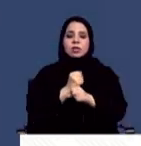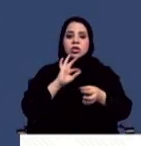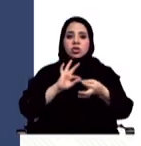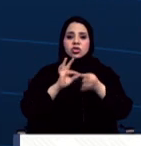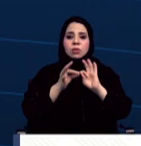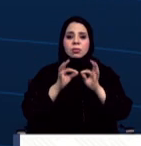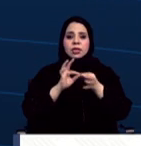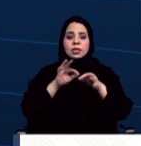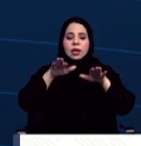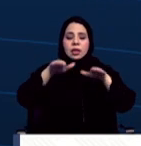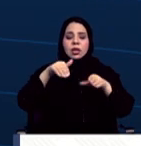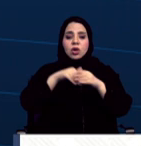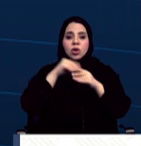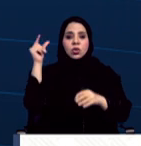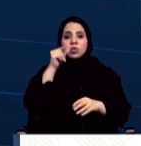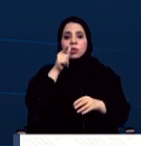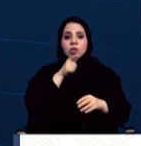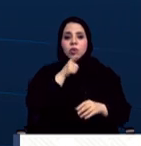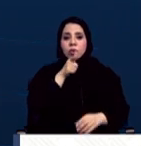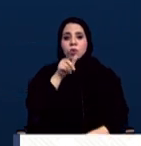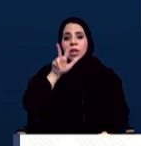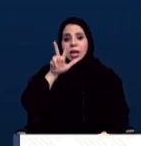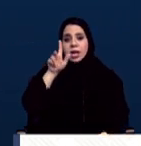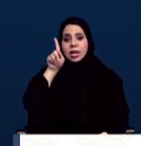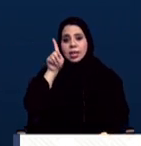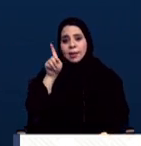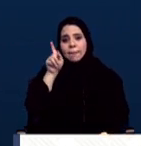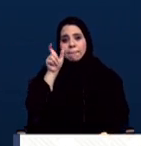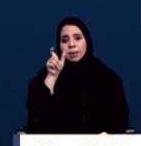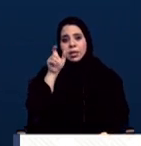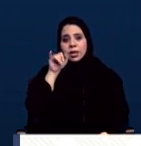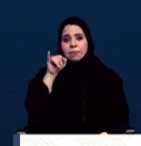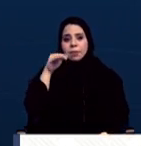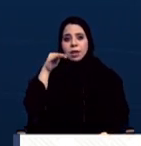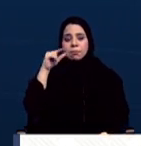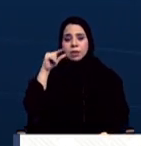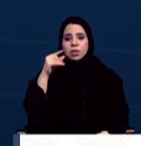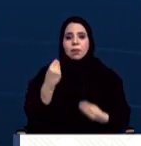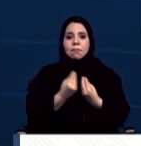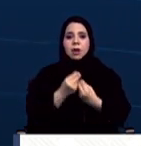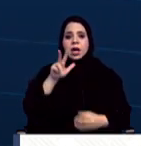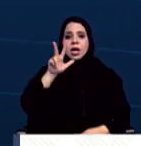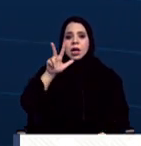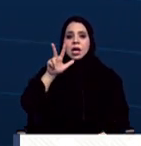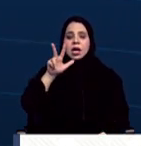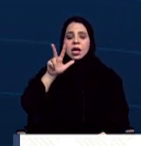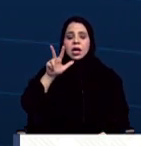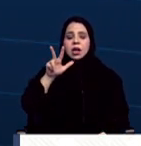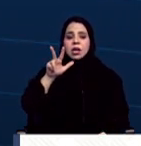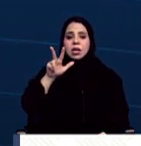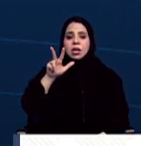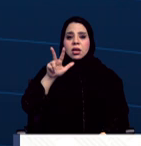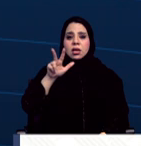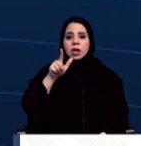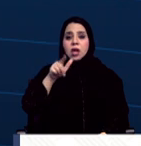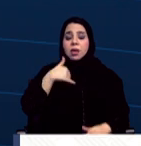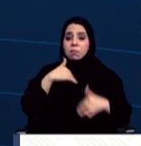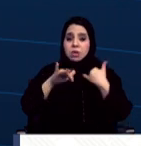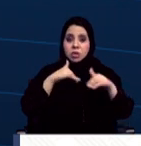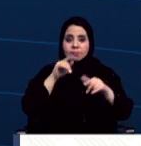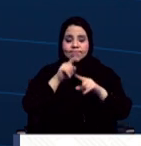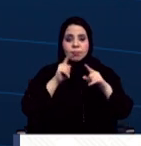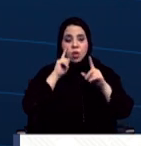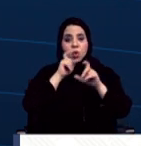البرلماني الدولي اعرب البن محمد وابراهيم عن الفخر والاعتزاز بتنام نسب مشاركه الشباب في مجالات العمل الوطني